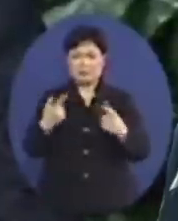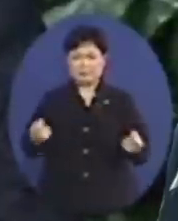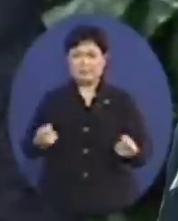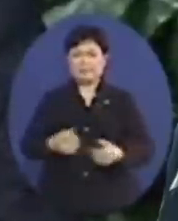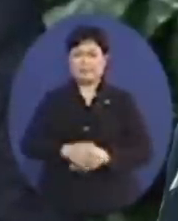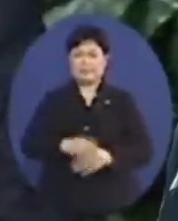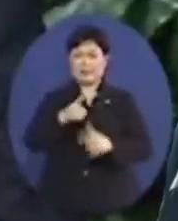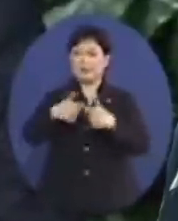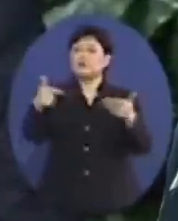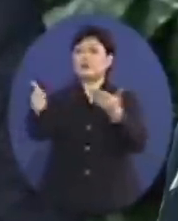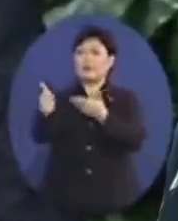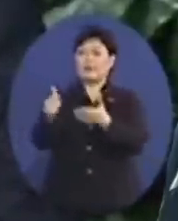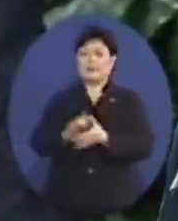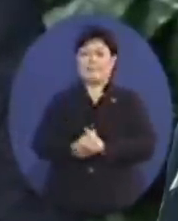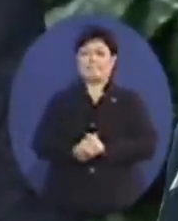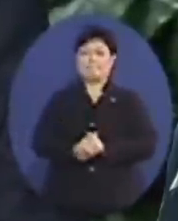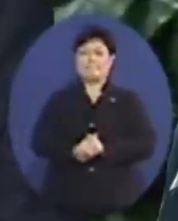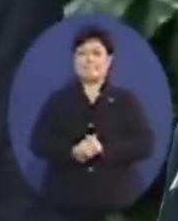예수님께서